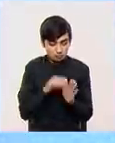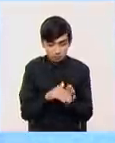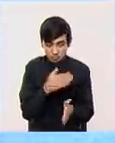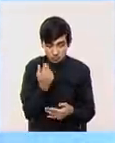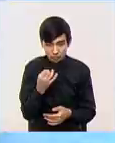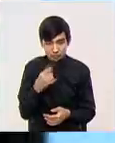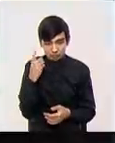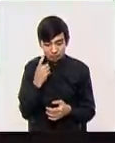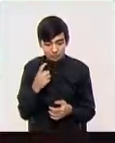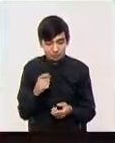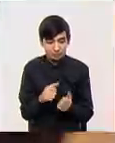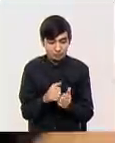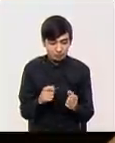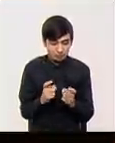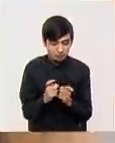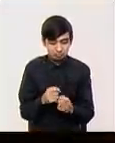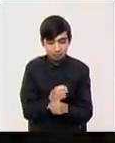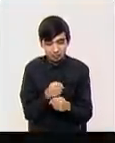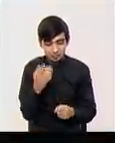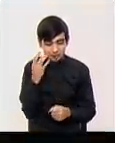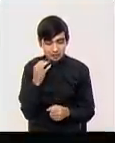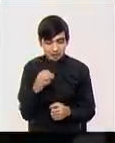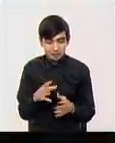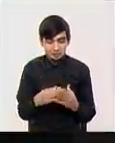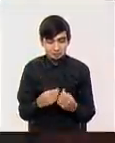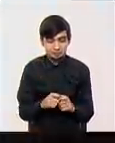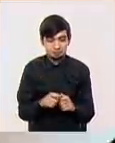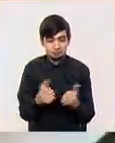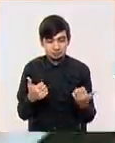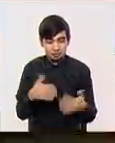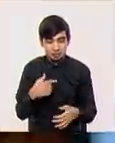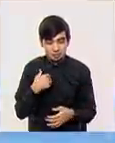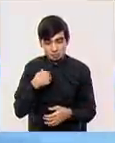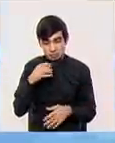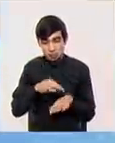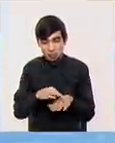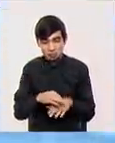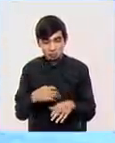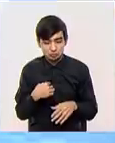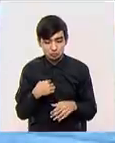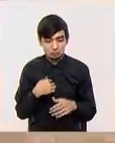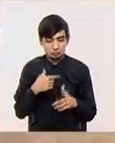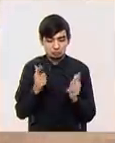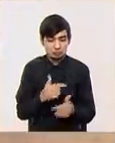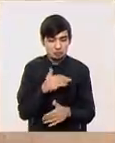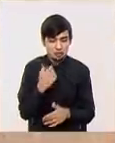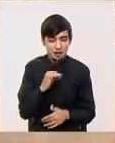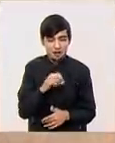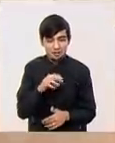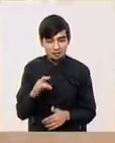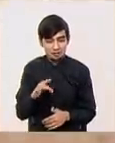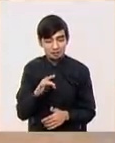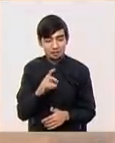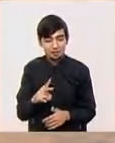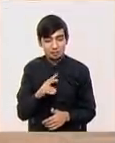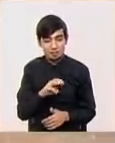салдарынан болатын ұрыс керісте отбасымыздың шырқын бұзды. Бірақ ол өзінің ауру екенін мойындамады, дейді. Ал алматылық Айдын Махамбет ойын